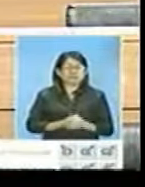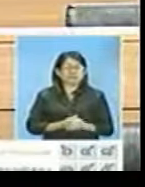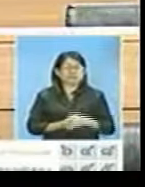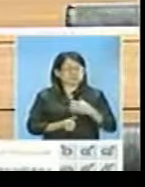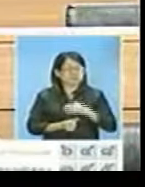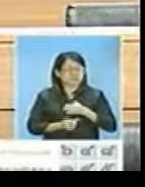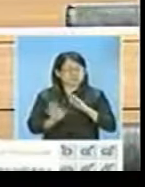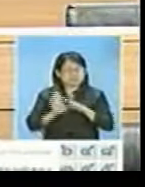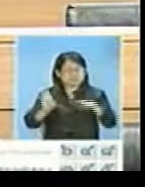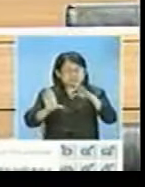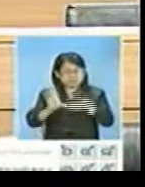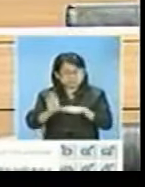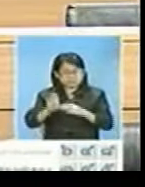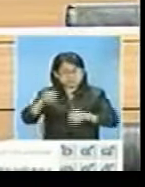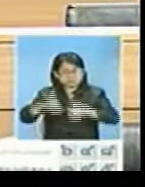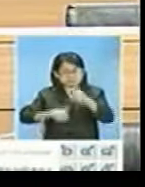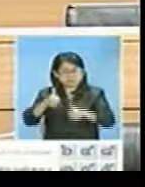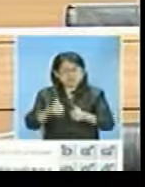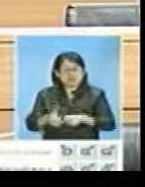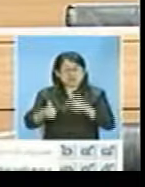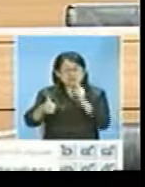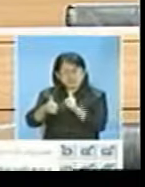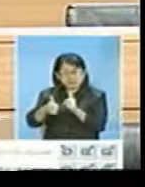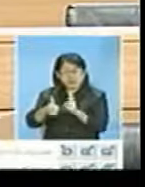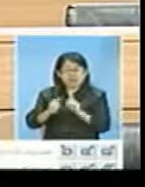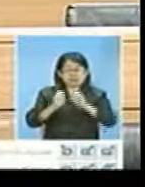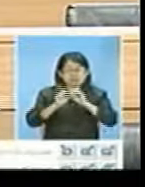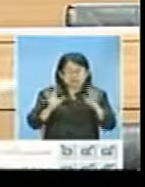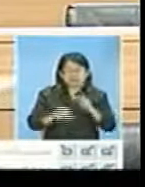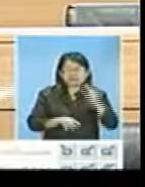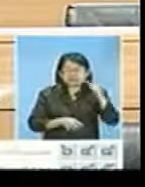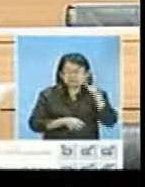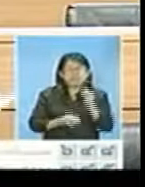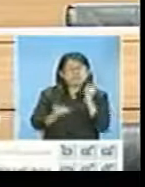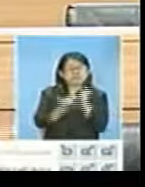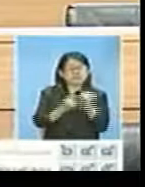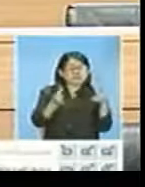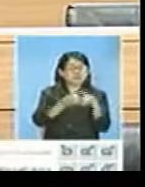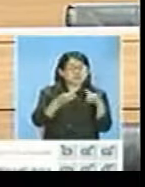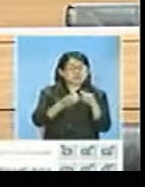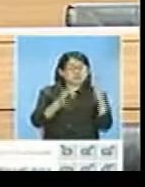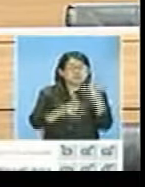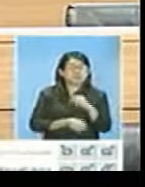มัครครั้งนี้คุณจะดีคุณจะเด่นคุณจะดังยังไงถ้าคุณไม่มีพวกคุณไม่ได้เป็น